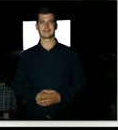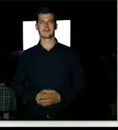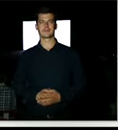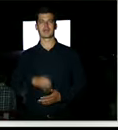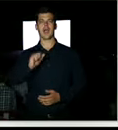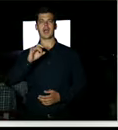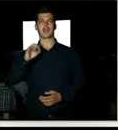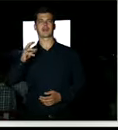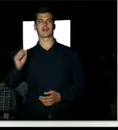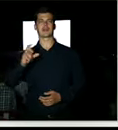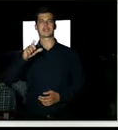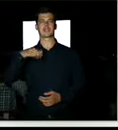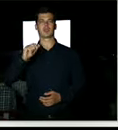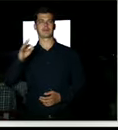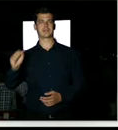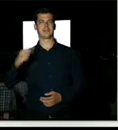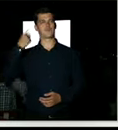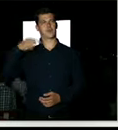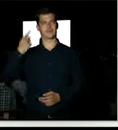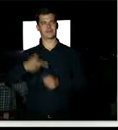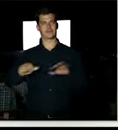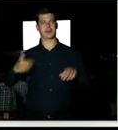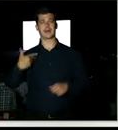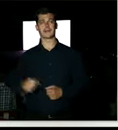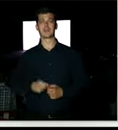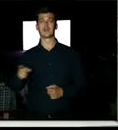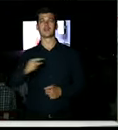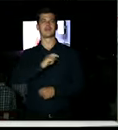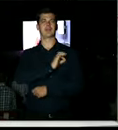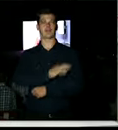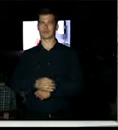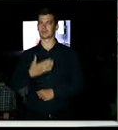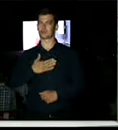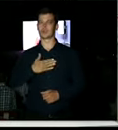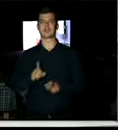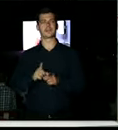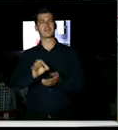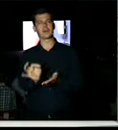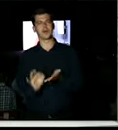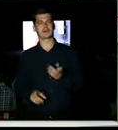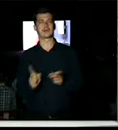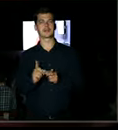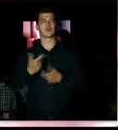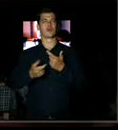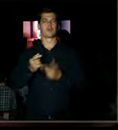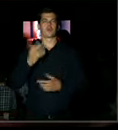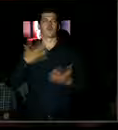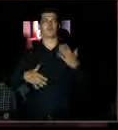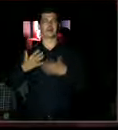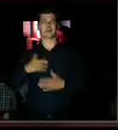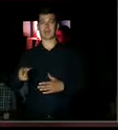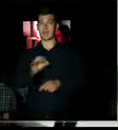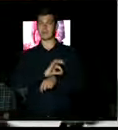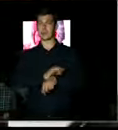Agata Cybukowska, 20 lat, Wocławek. Moją pasją w życiu są tatuaże oraz ich projektowanie i projektowanie ubrań. Tatuaże